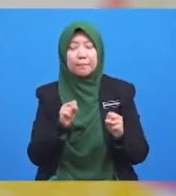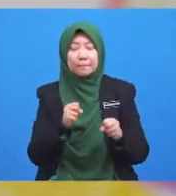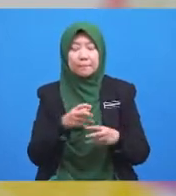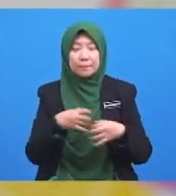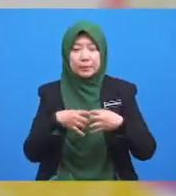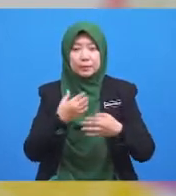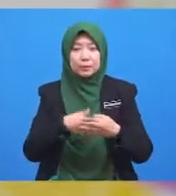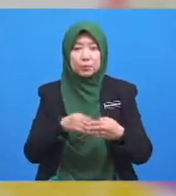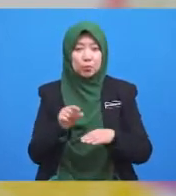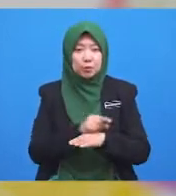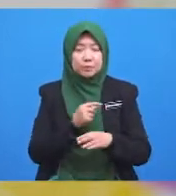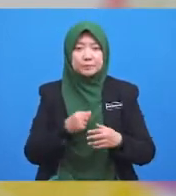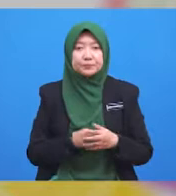guna.